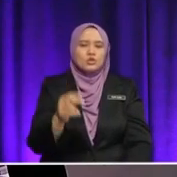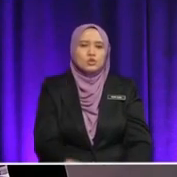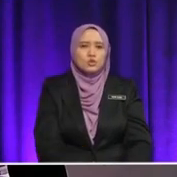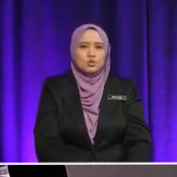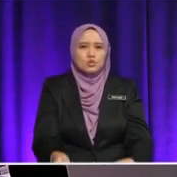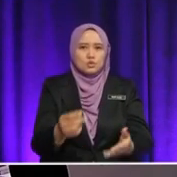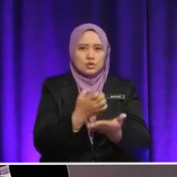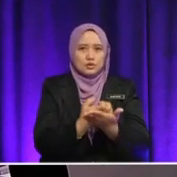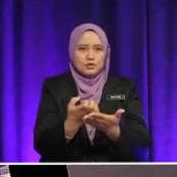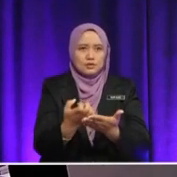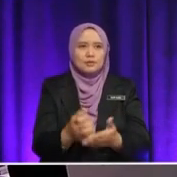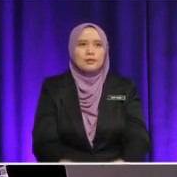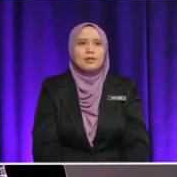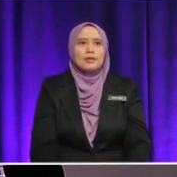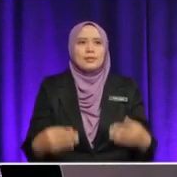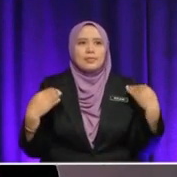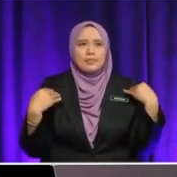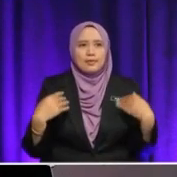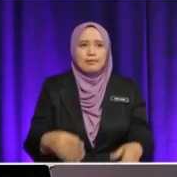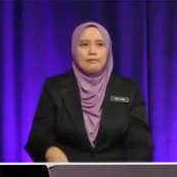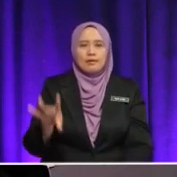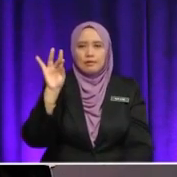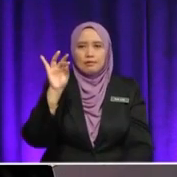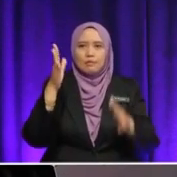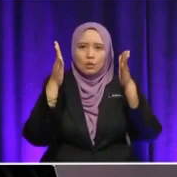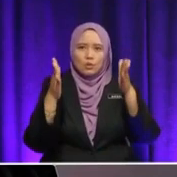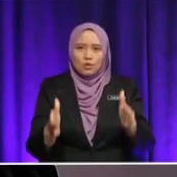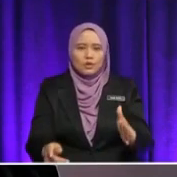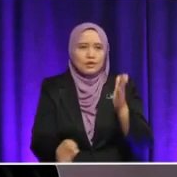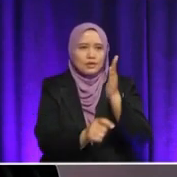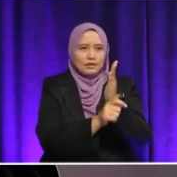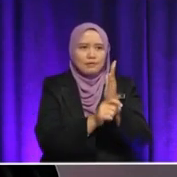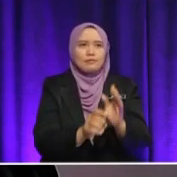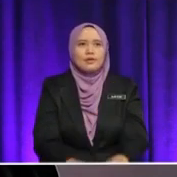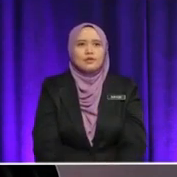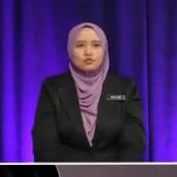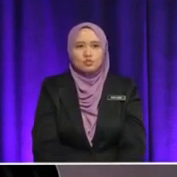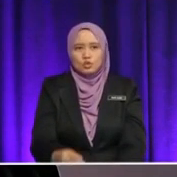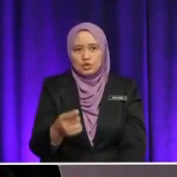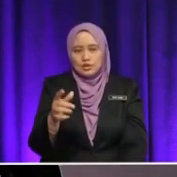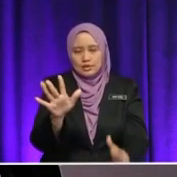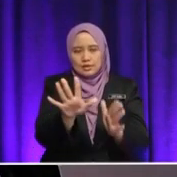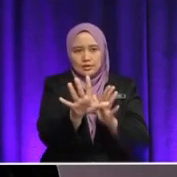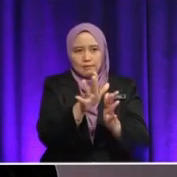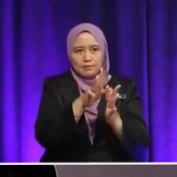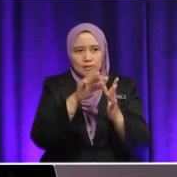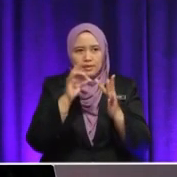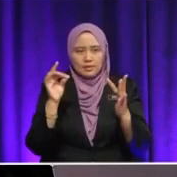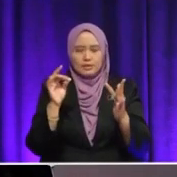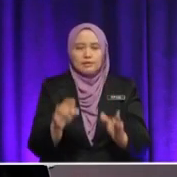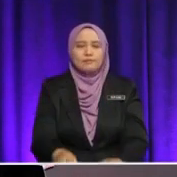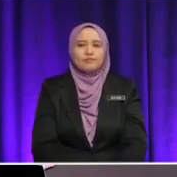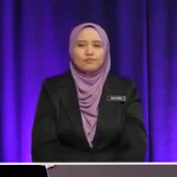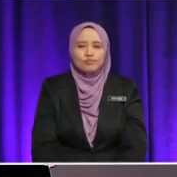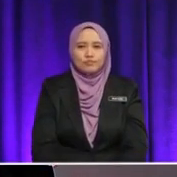narayudha delapan orang tambahan nantikan oleh penjaga Tinggi oke keseluruhannya hampir sama kecuali yang dipilih melalui